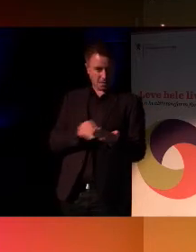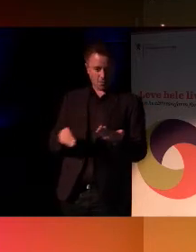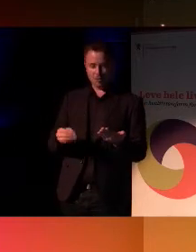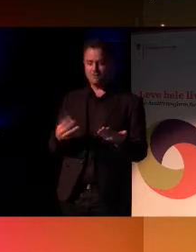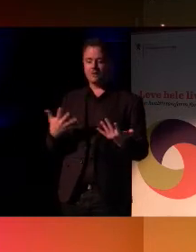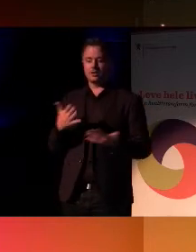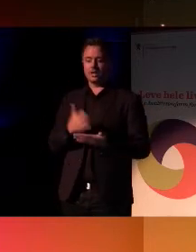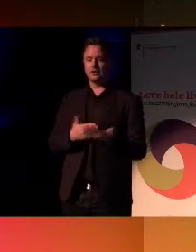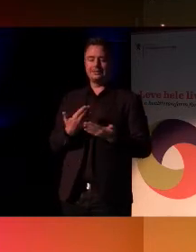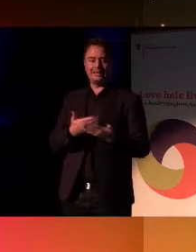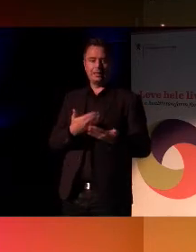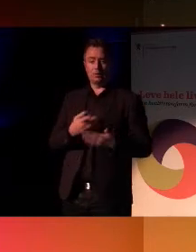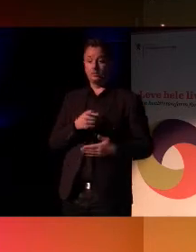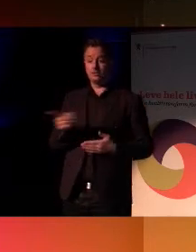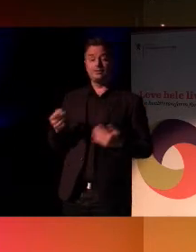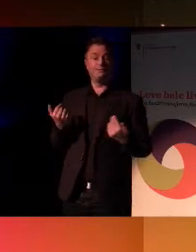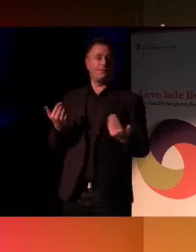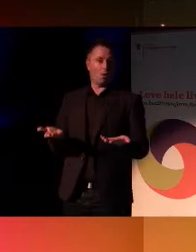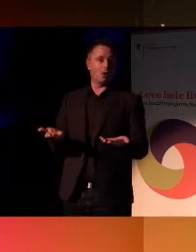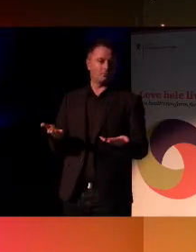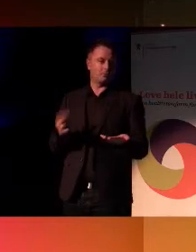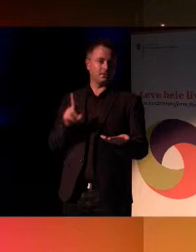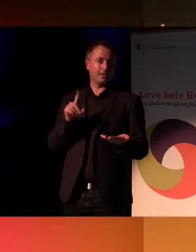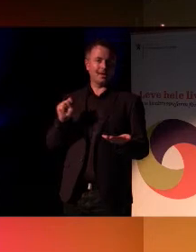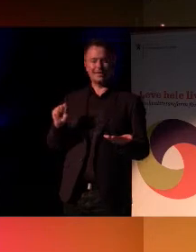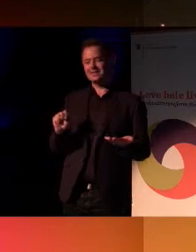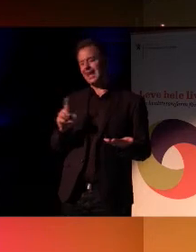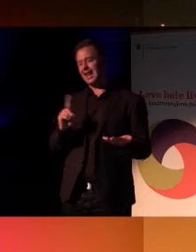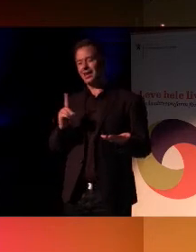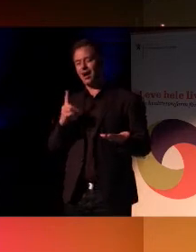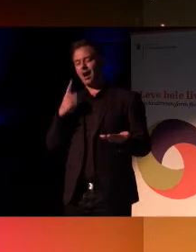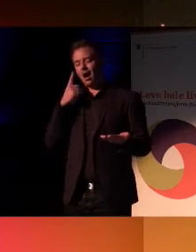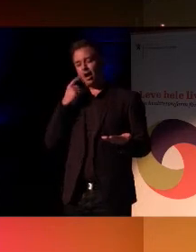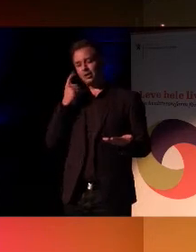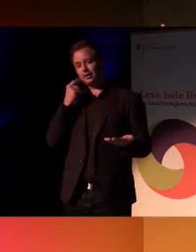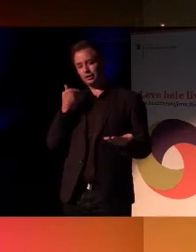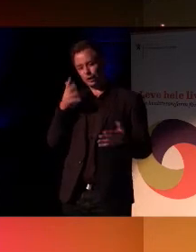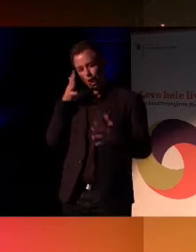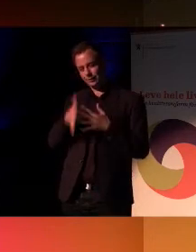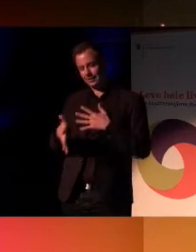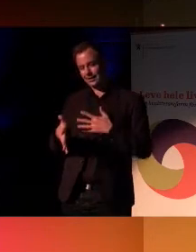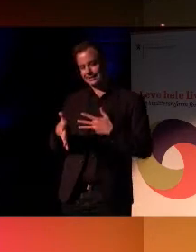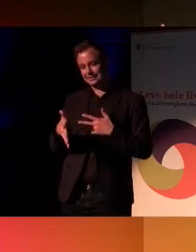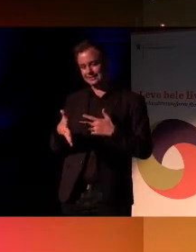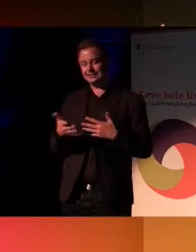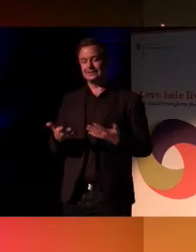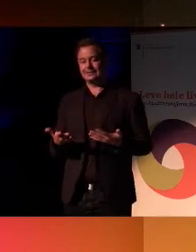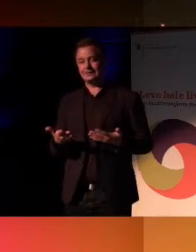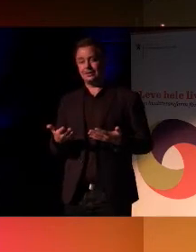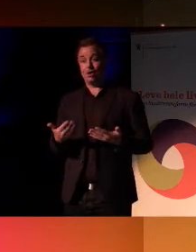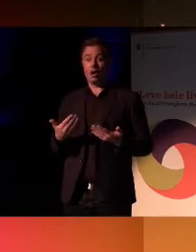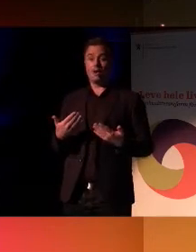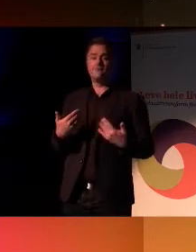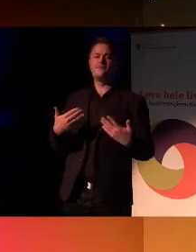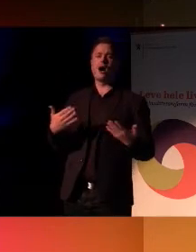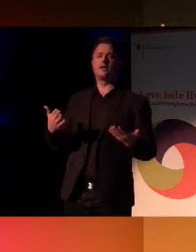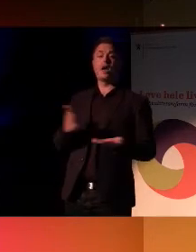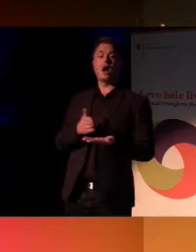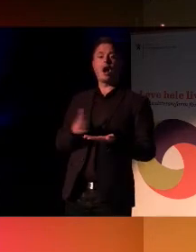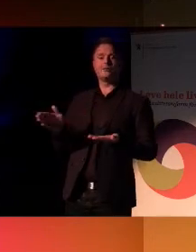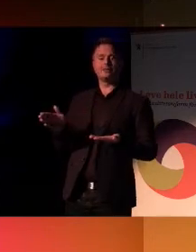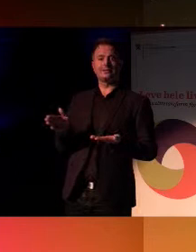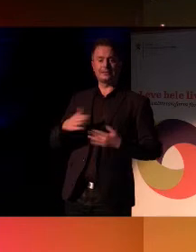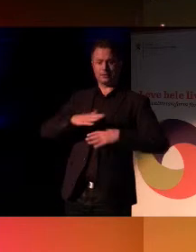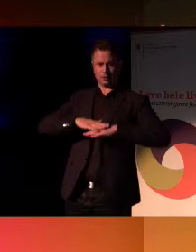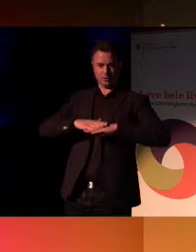for eldre på DPS eller alderspsykiatriske avdelinger, og så at den vanligste avvisningsgrunnen for pasienter over 65